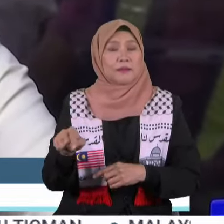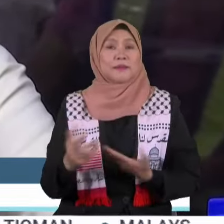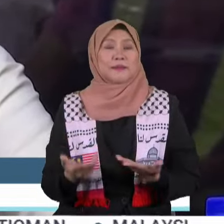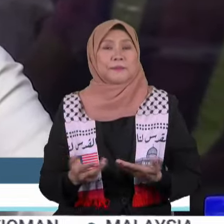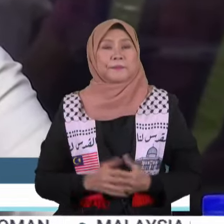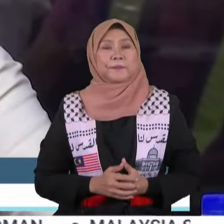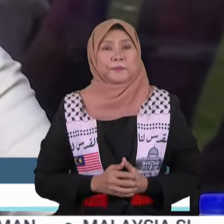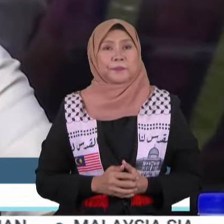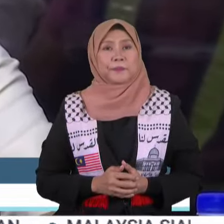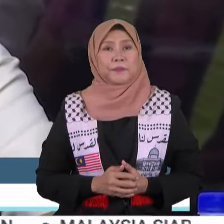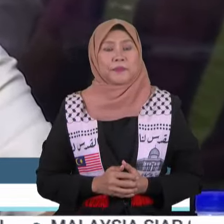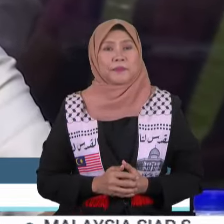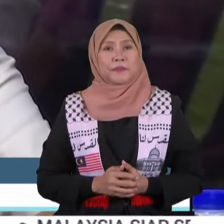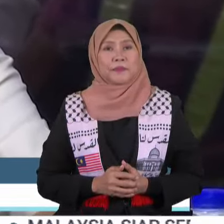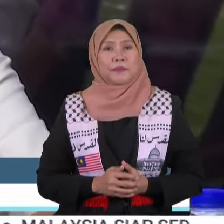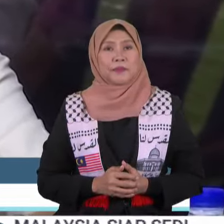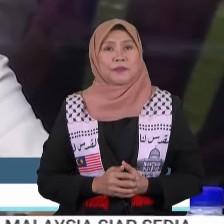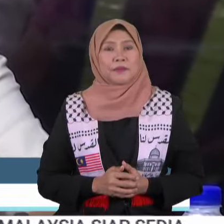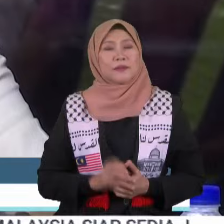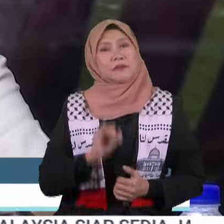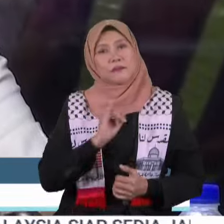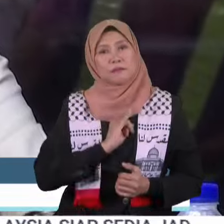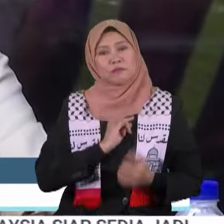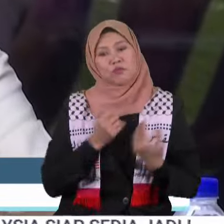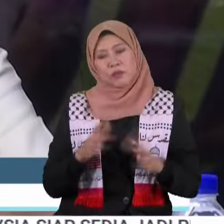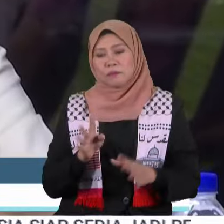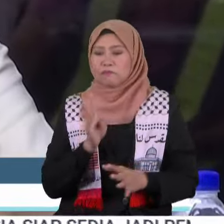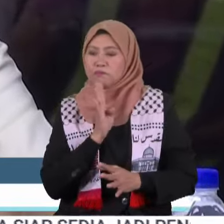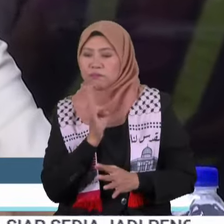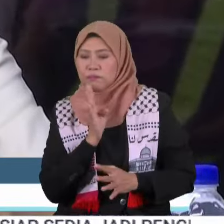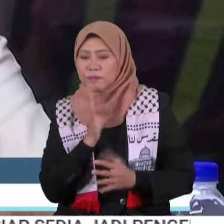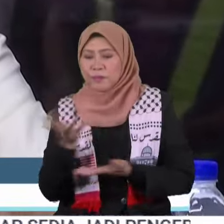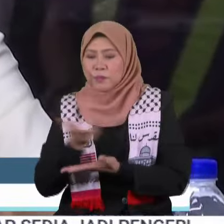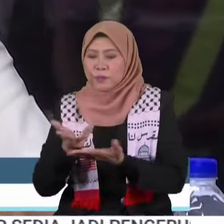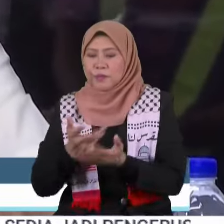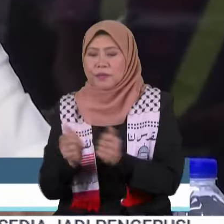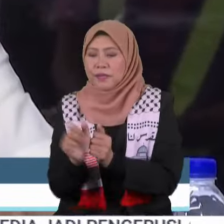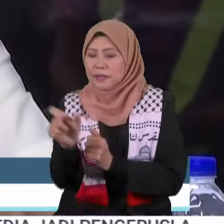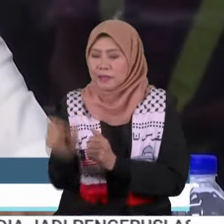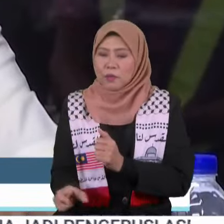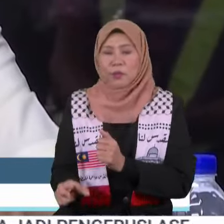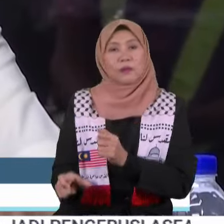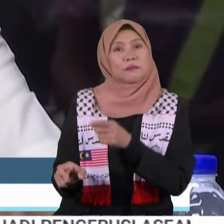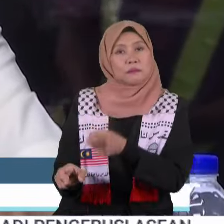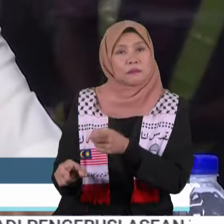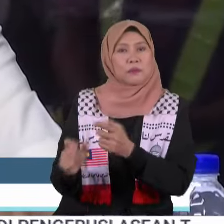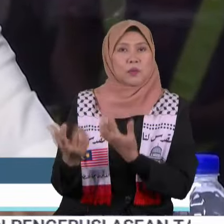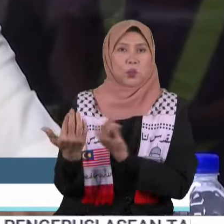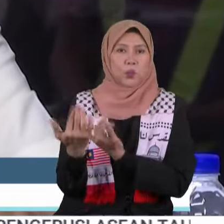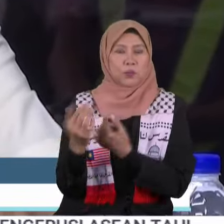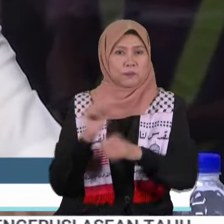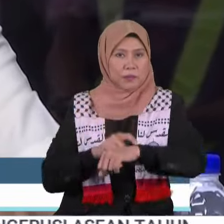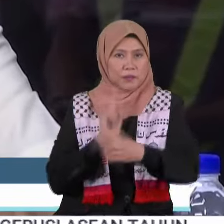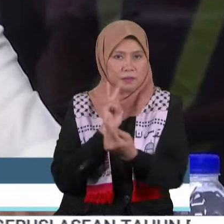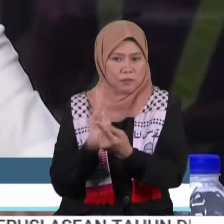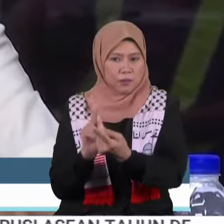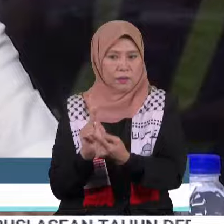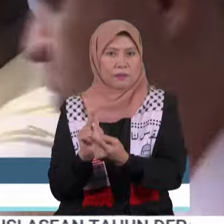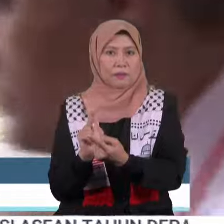Dan saya sendiri telah bercakap dengan calon dan dia memahami kita menunggu masa yang sesuai.